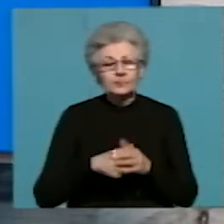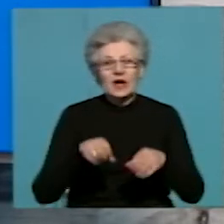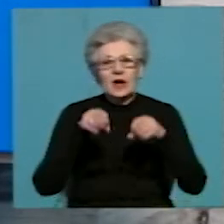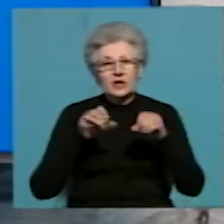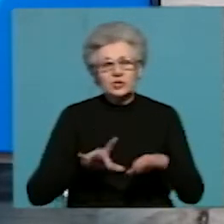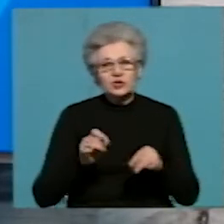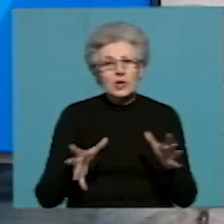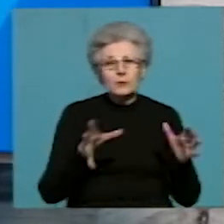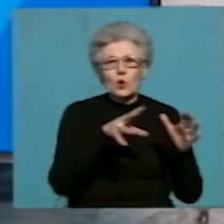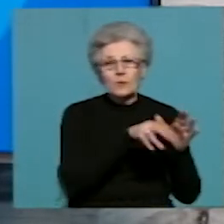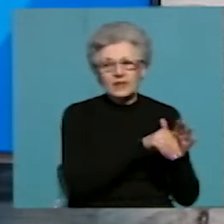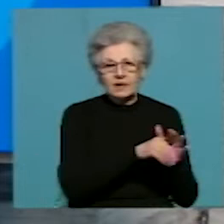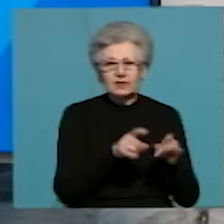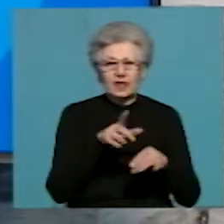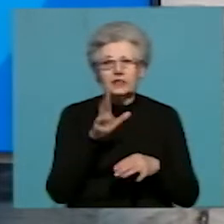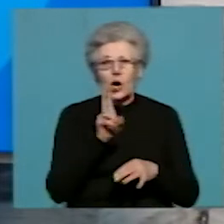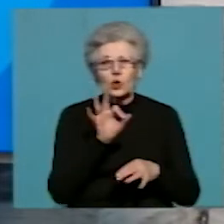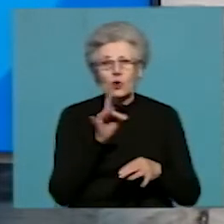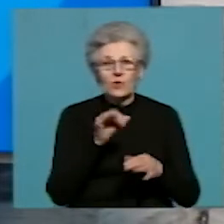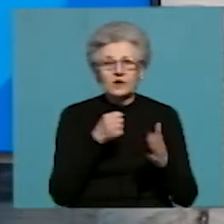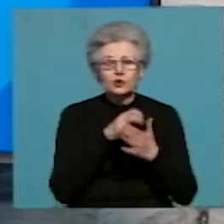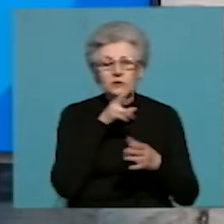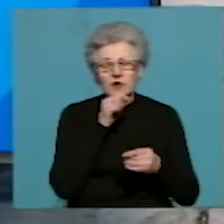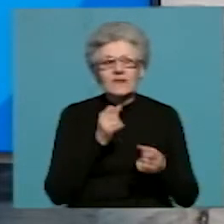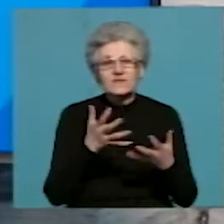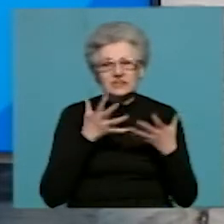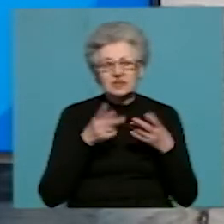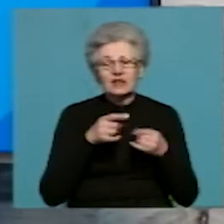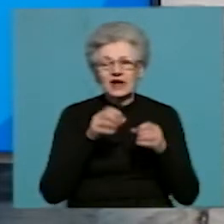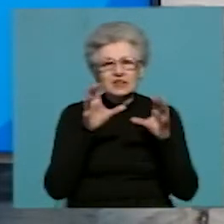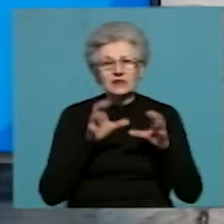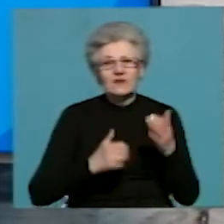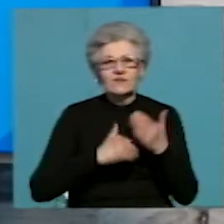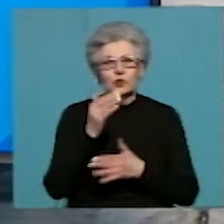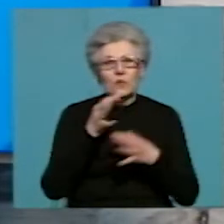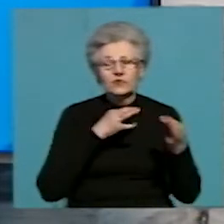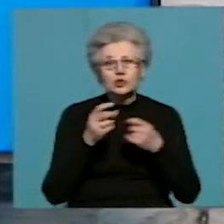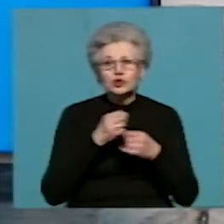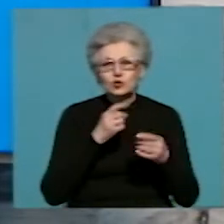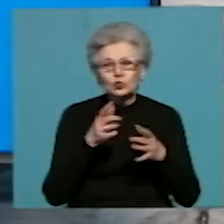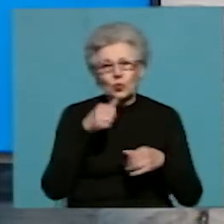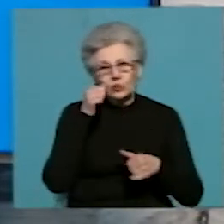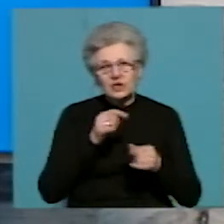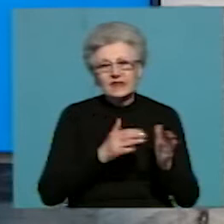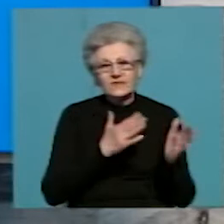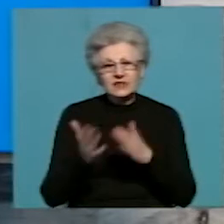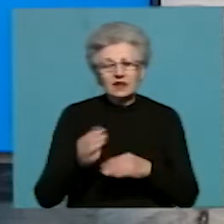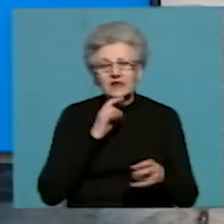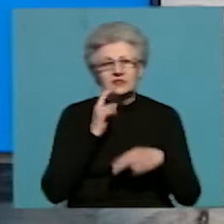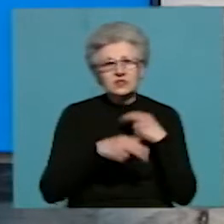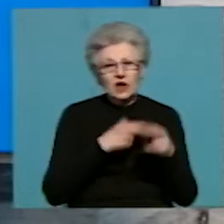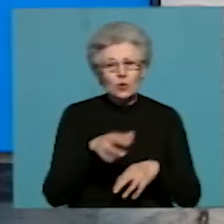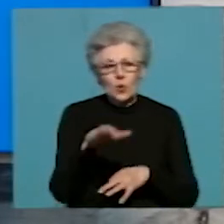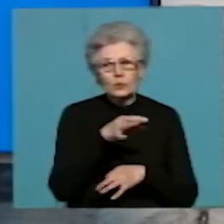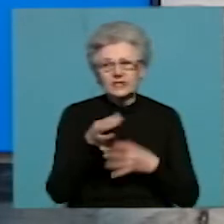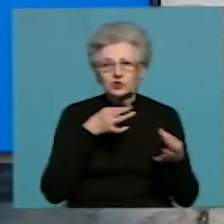Рішення про приєднання Коровії до Чернівців визнали незаконним. Верховний суд України відхилив касаційну скаргу Чернівецької обласної ради та